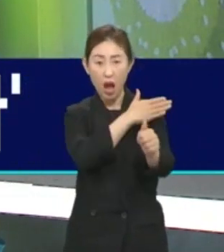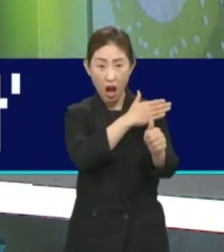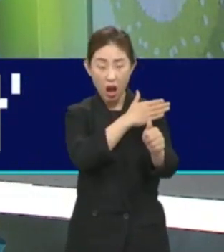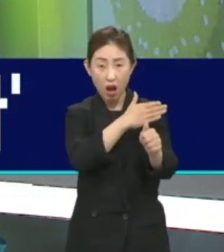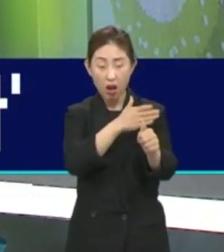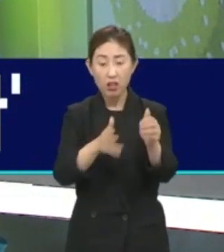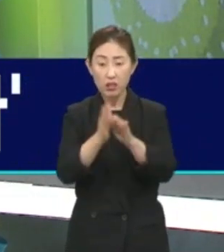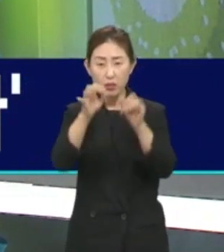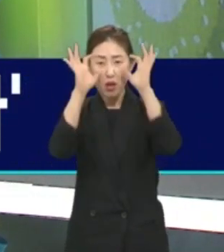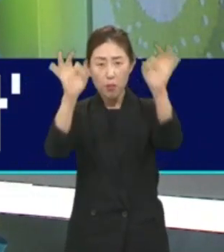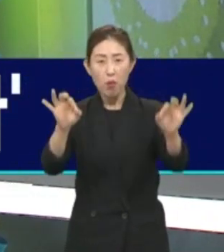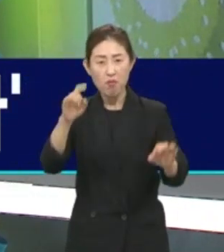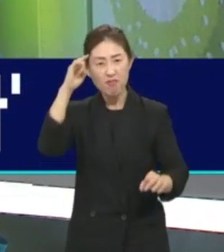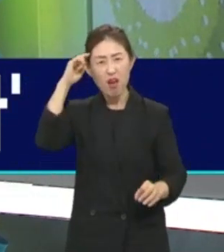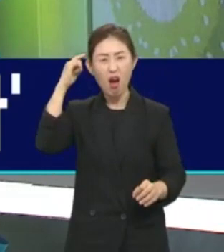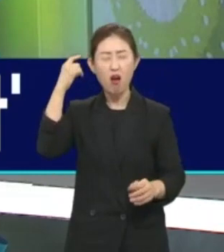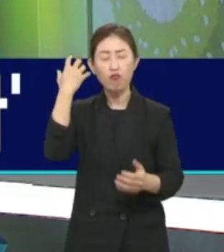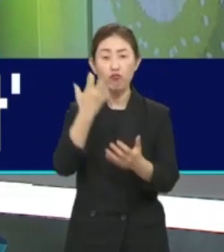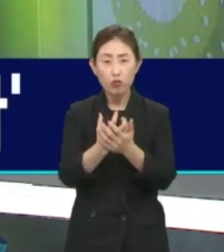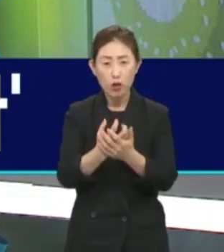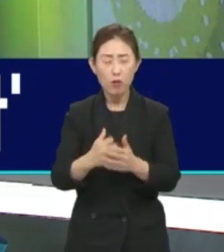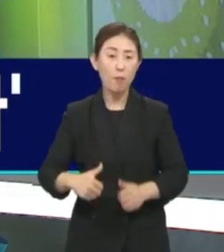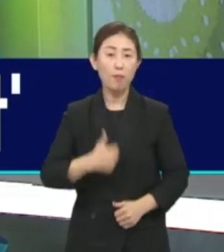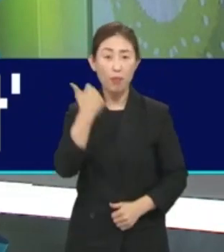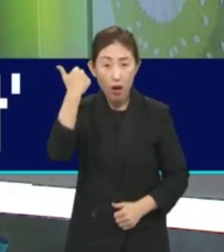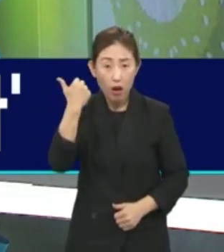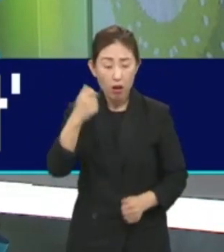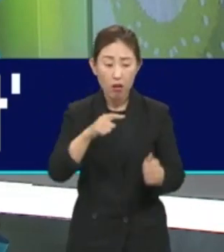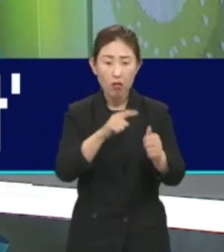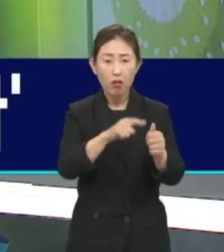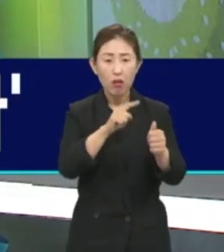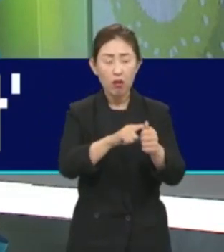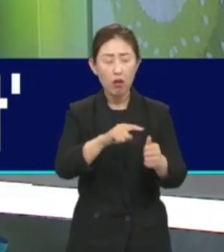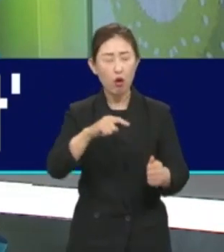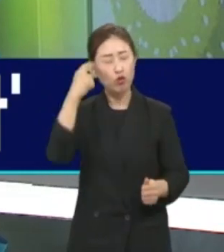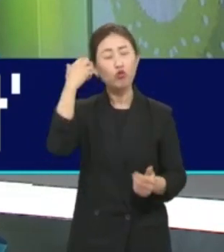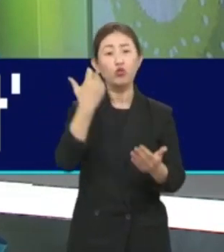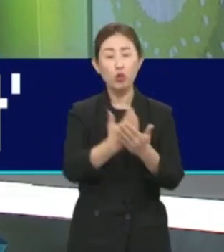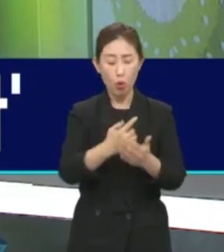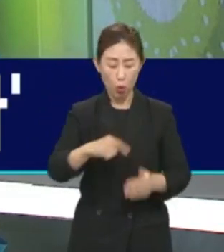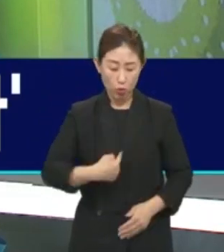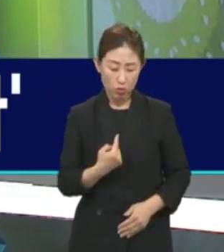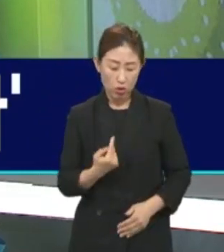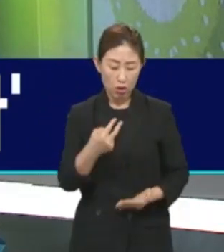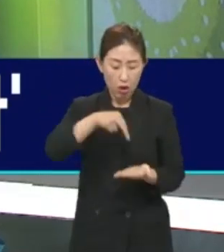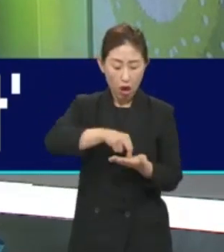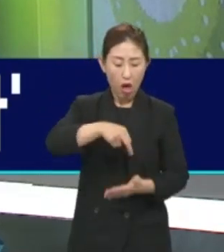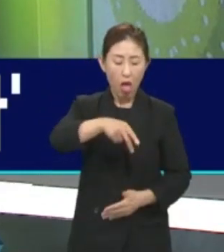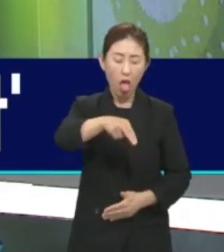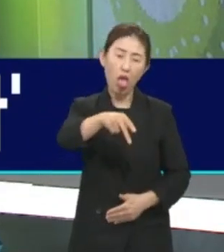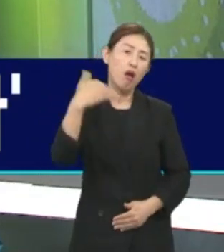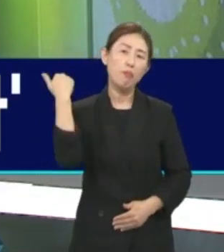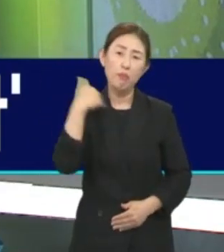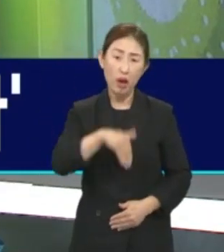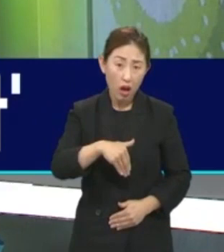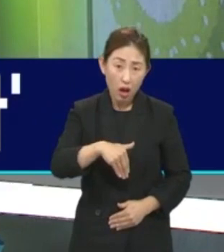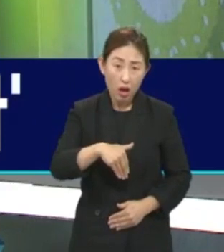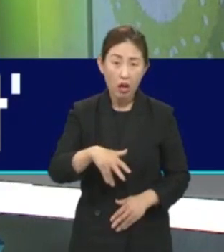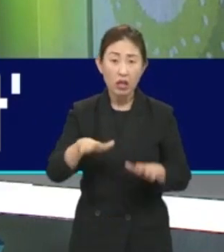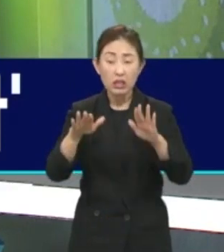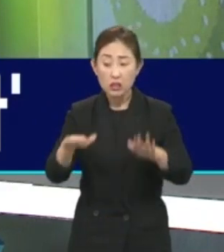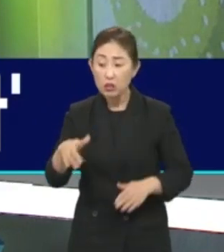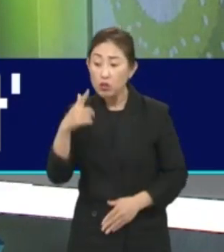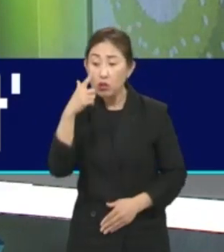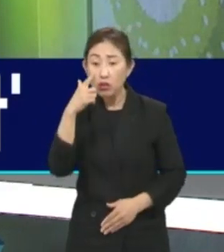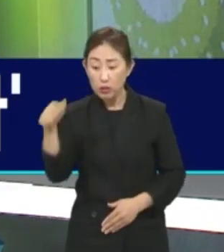시민들의 공분이 일고 있는데요. 당시 정신적 충격으로 혼자선 제대로 걷지 못하는 것으로 알려진 피해 교사는